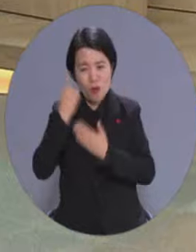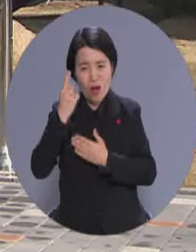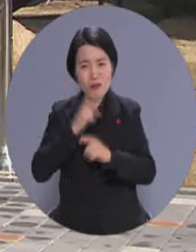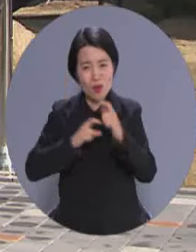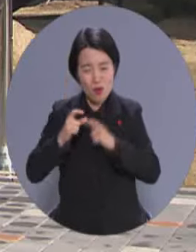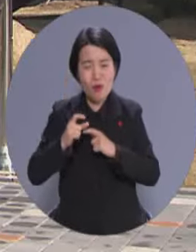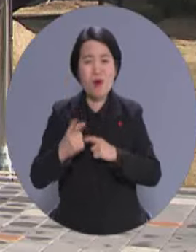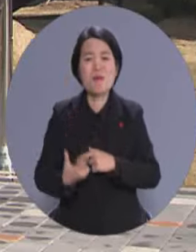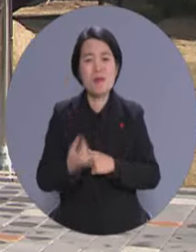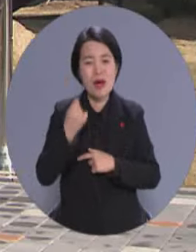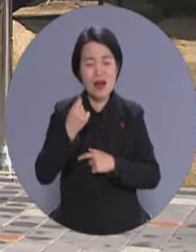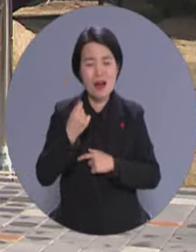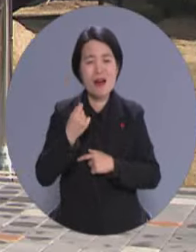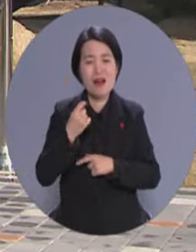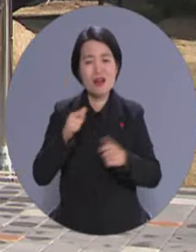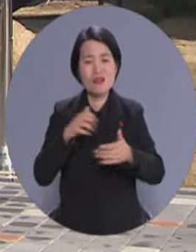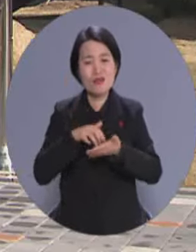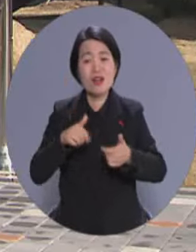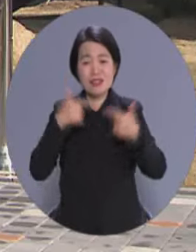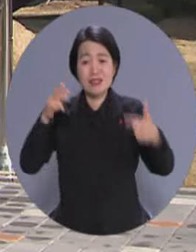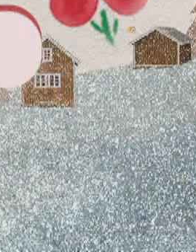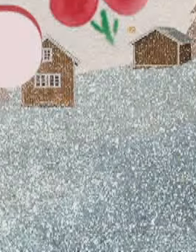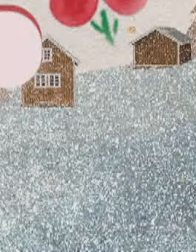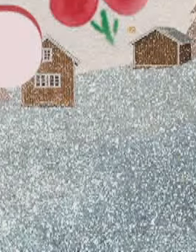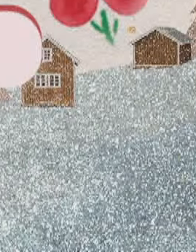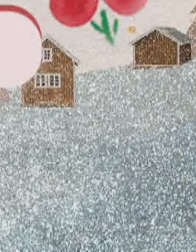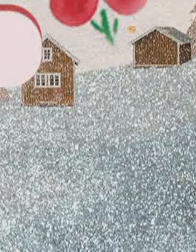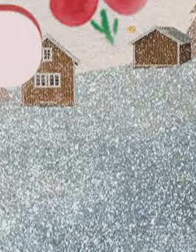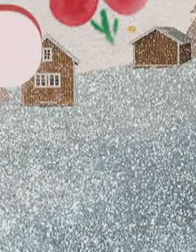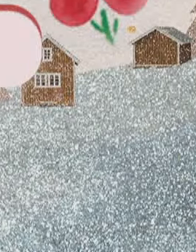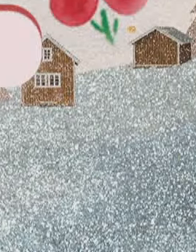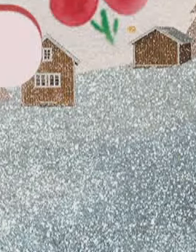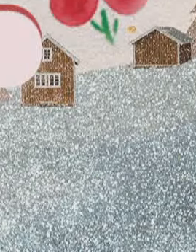전망입니다. MBC 뉴스 신광합니다.